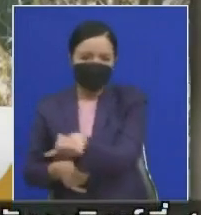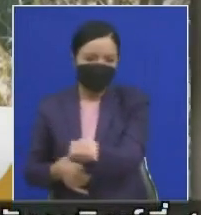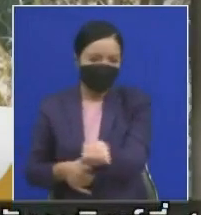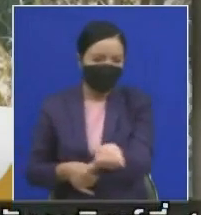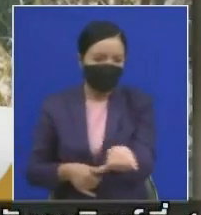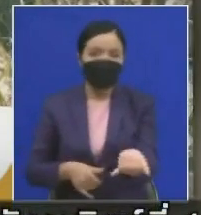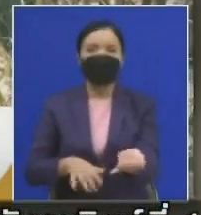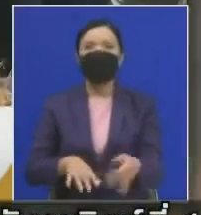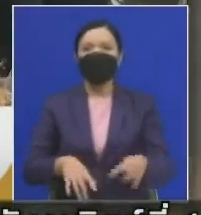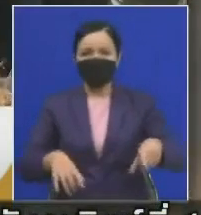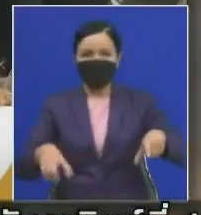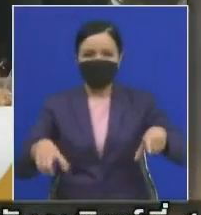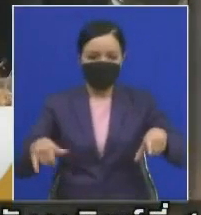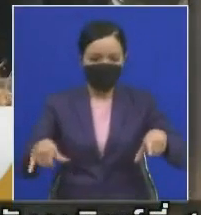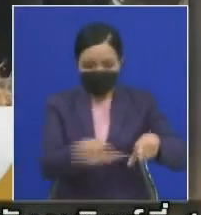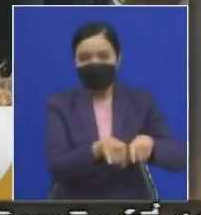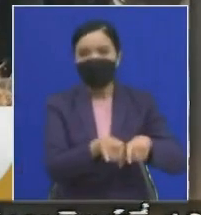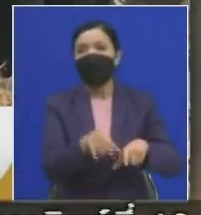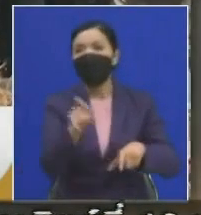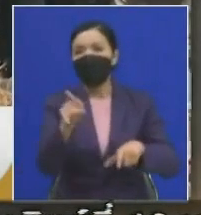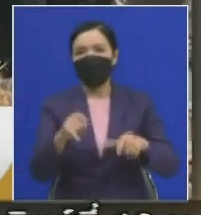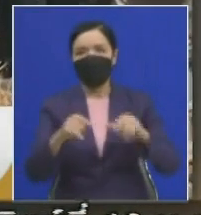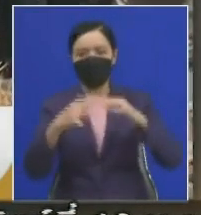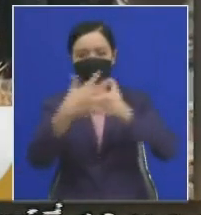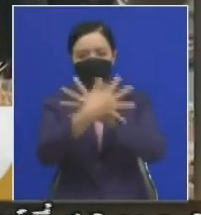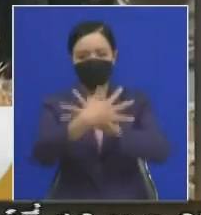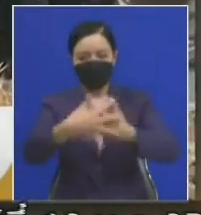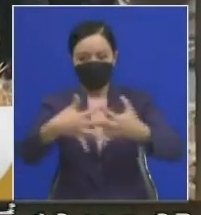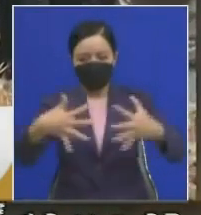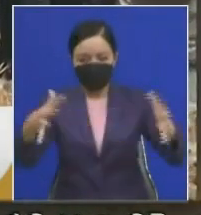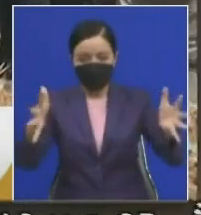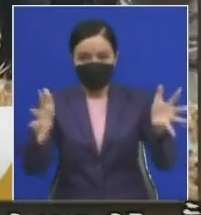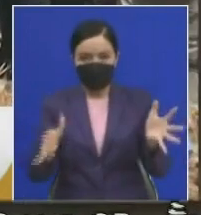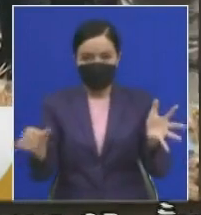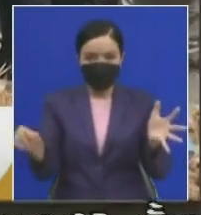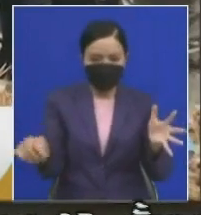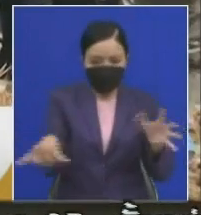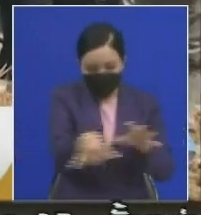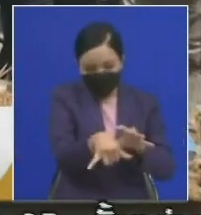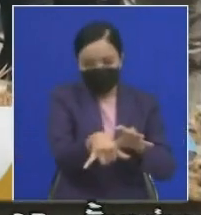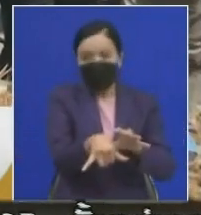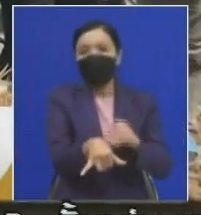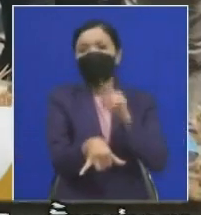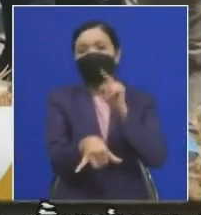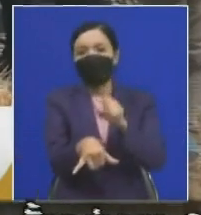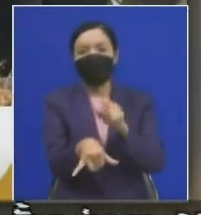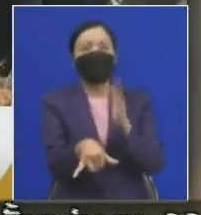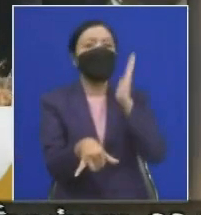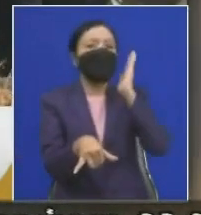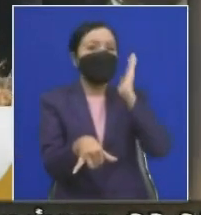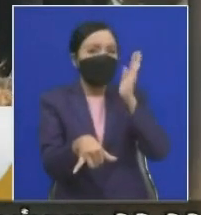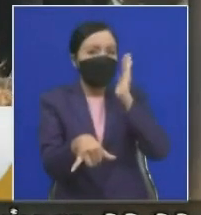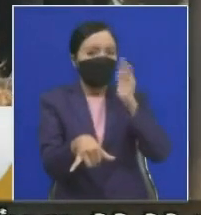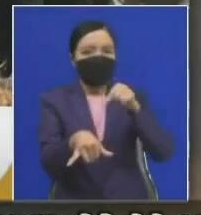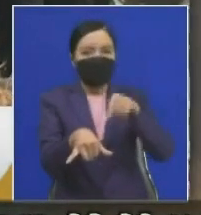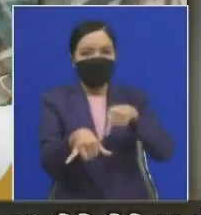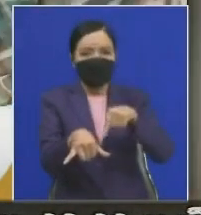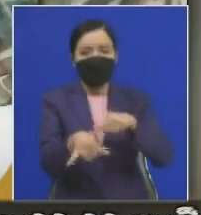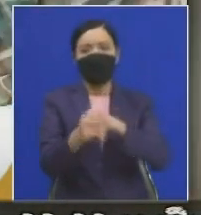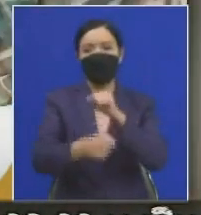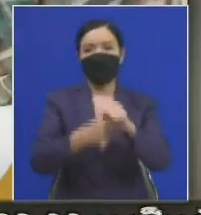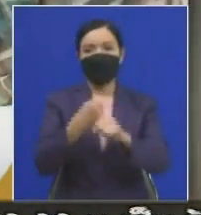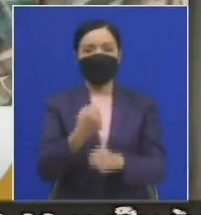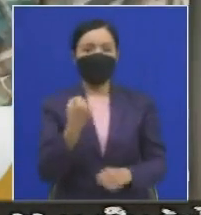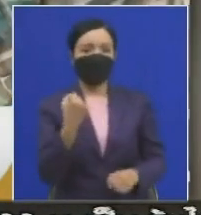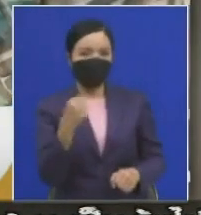แล้วติดกัดักเจ้านะทีจึงวางยาสลบ พบวาเป็นเสื้อโครงเภทผู้อาย